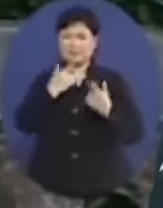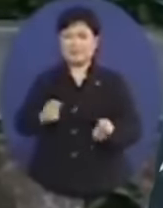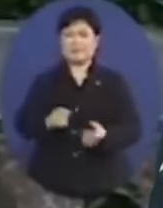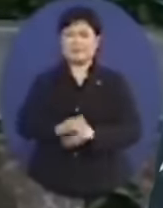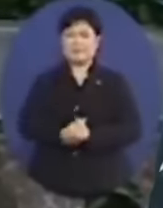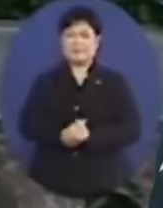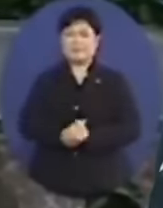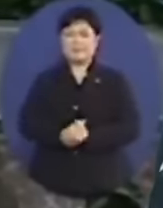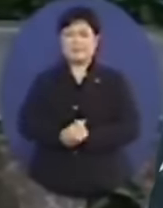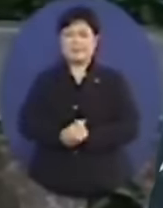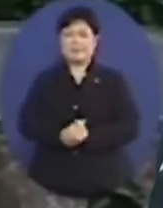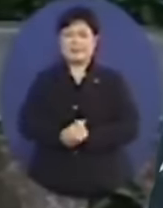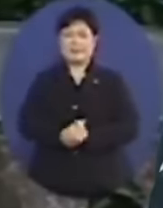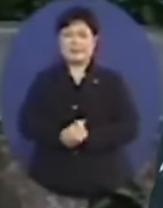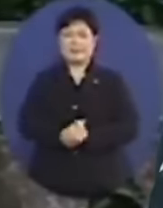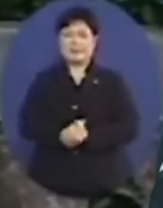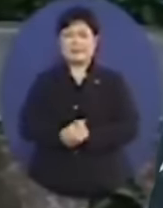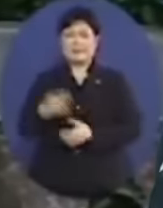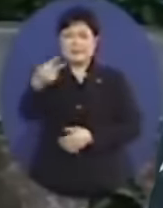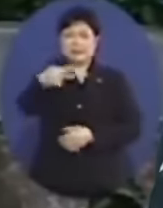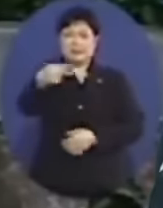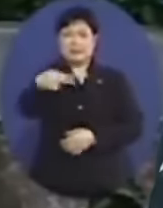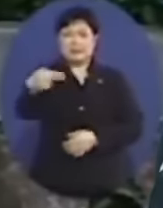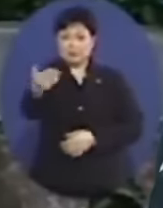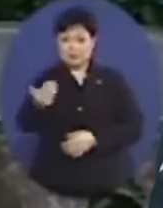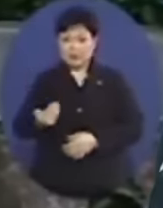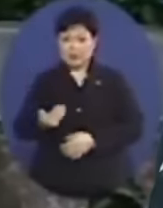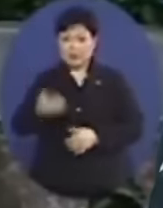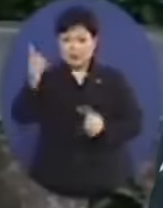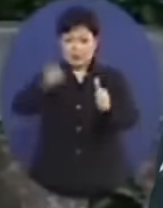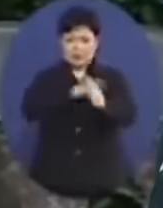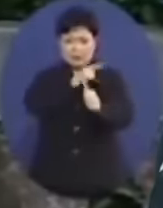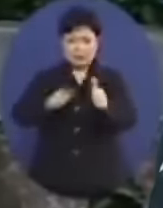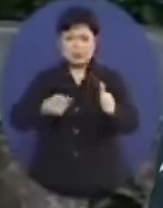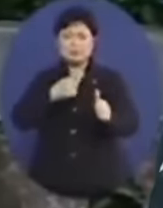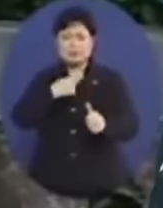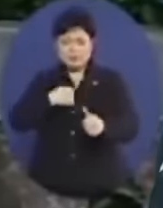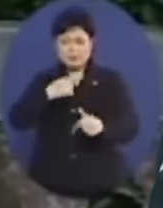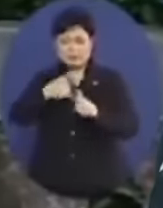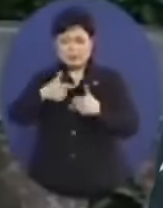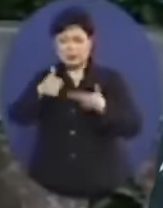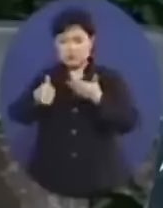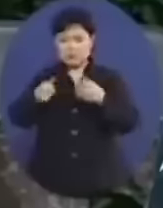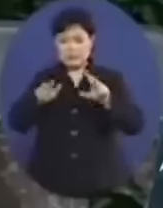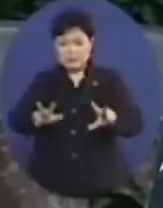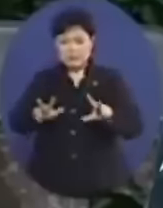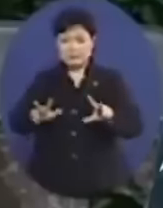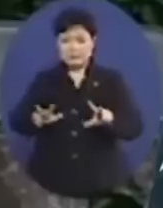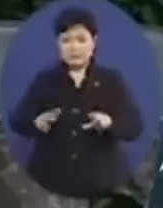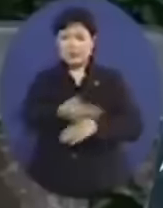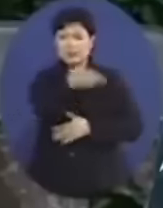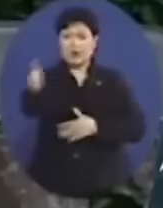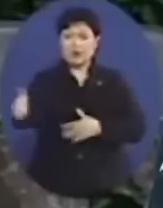아멘 이년 전에 채찍에 맞으신 예수님은 지금 바로 여러분 곁에 채찍 맞은